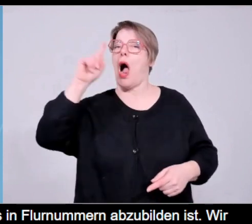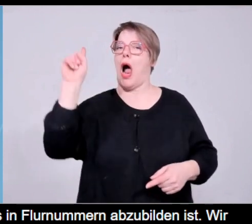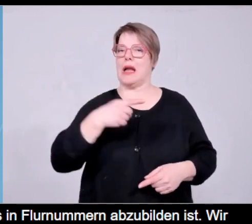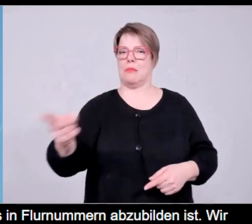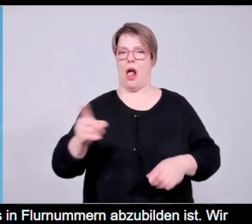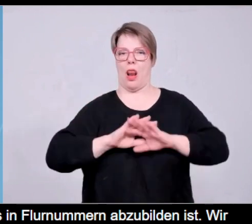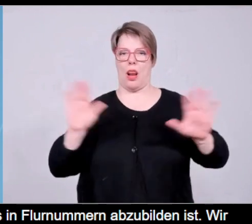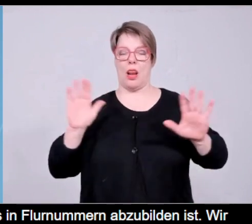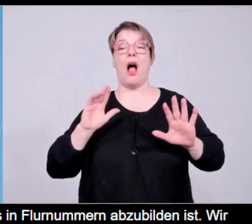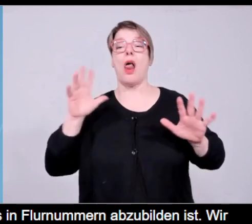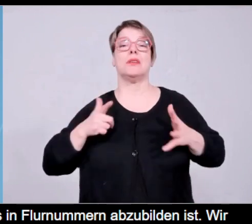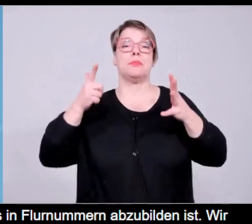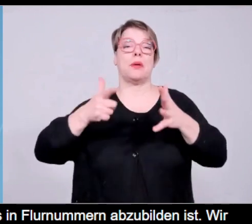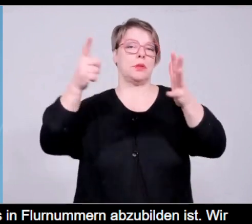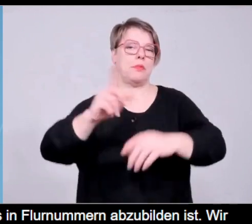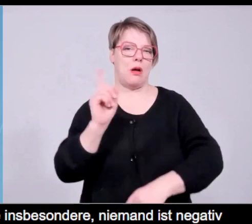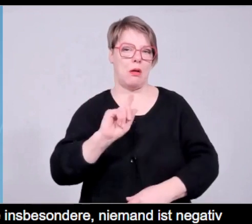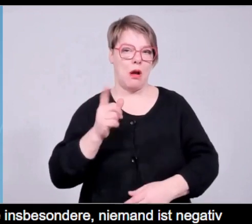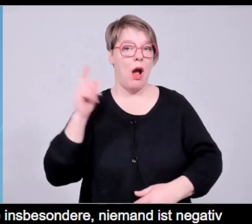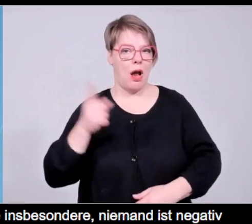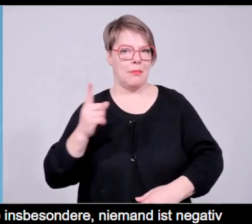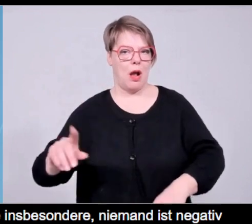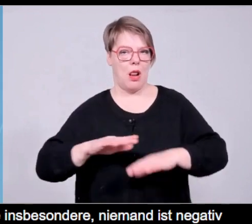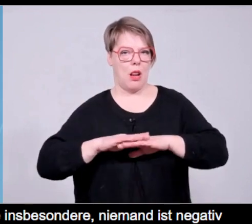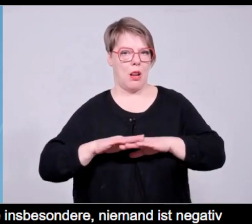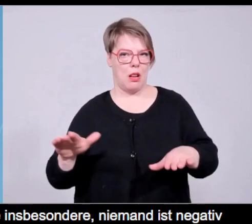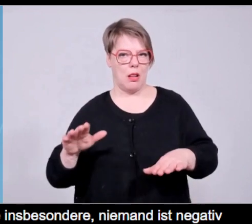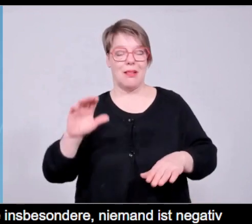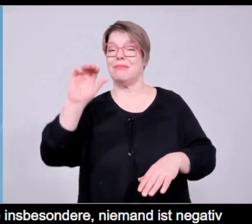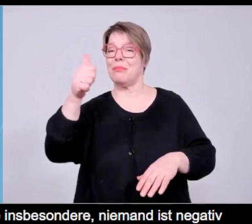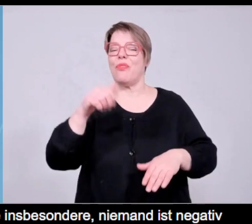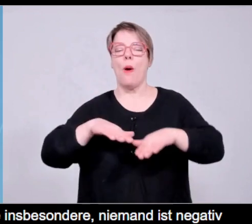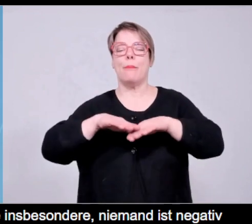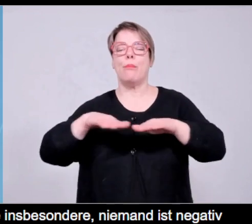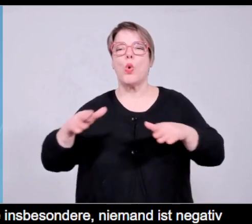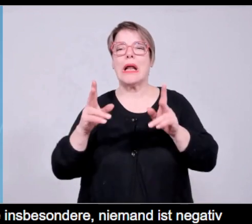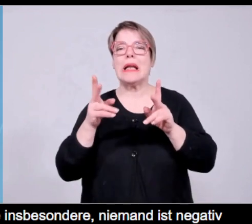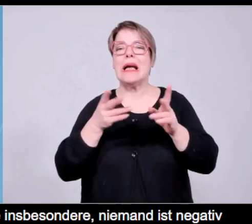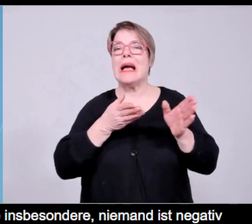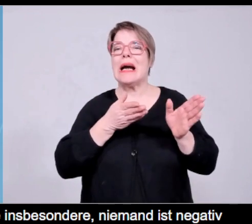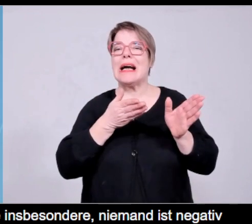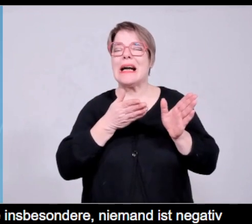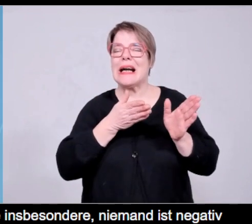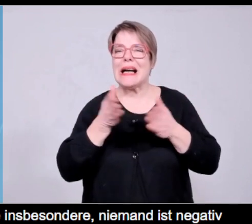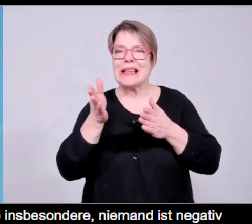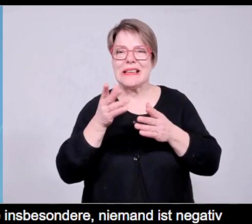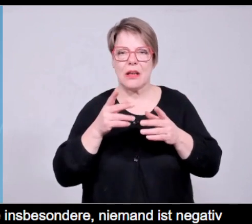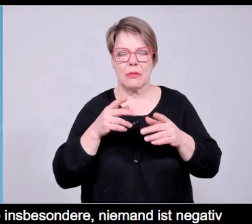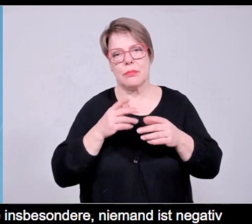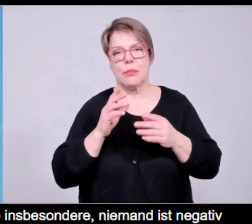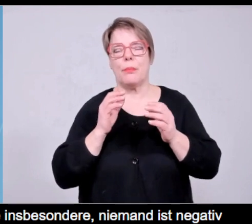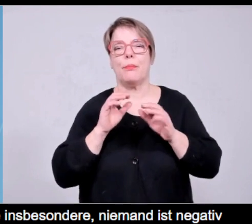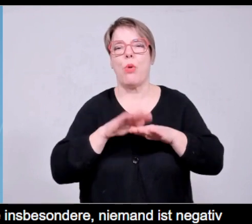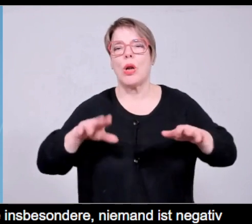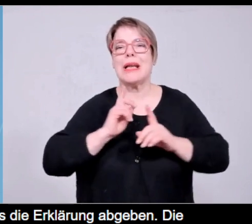Flurstücksfläche der wirtschaftlichen Einheit und die Wohnfläche. Das sind die wesentlichen Angaben. Und wir haben auch sehr, sehr viele Rückmeldungen